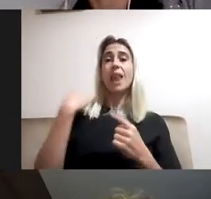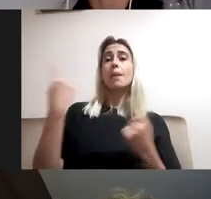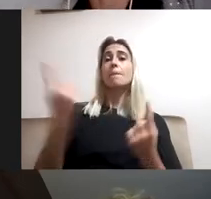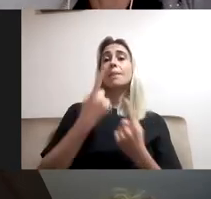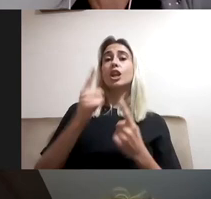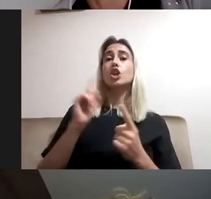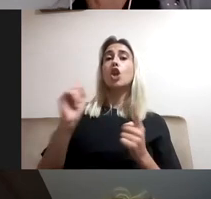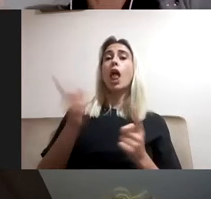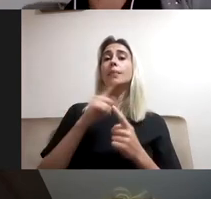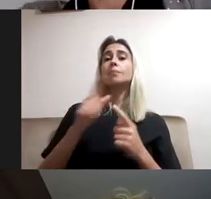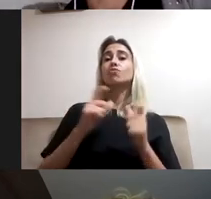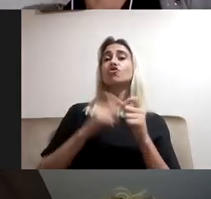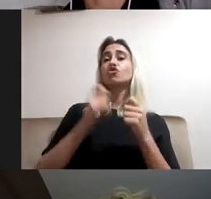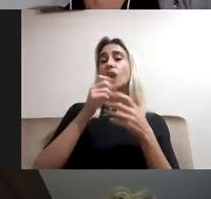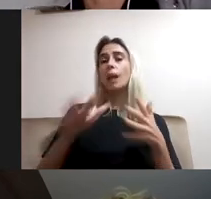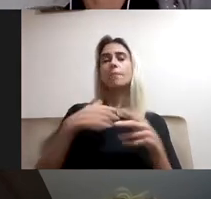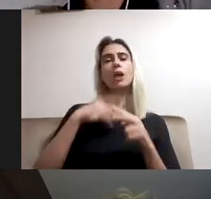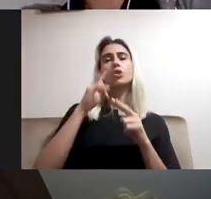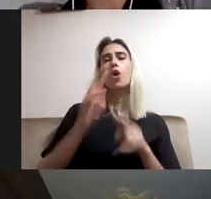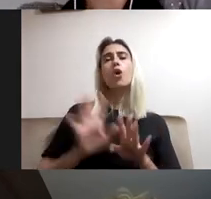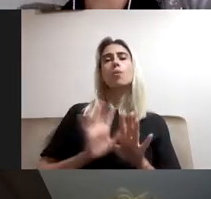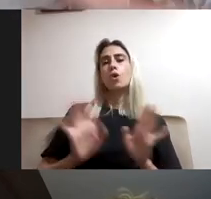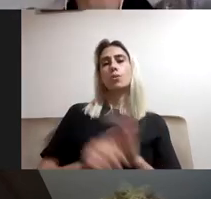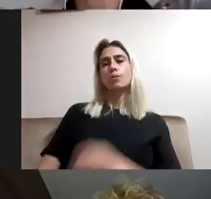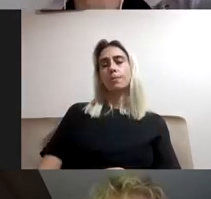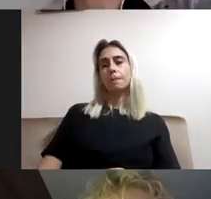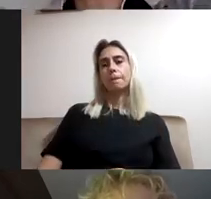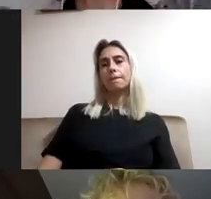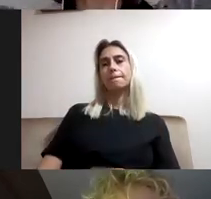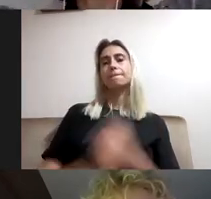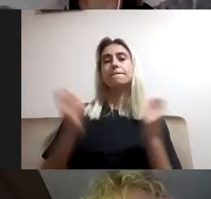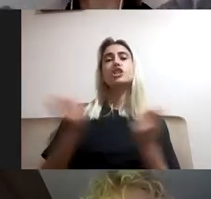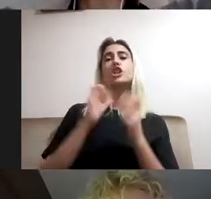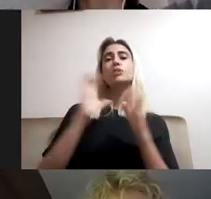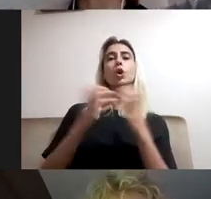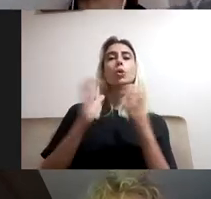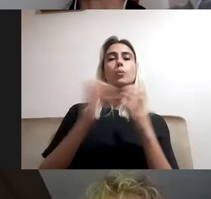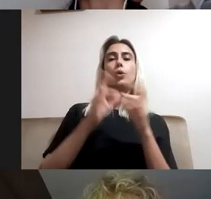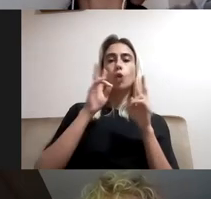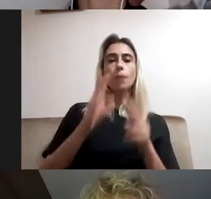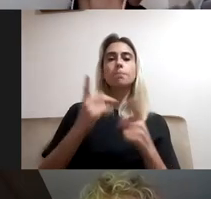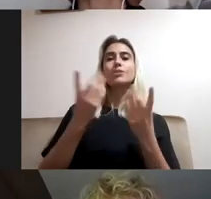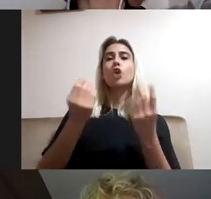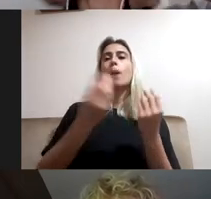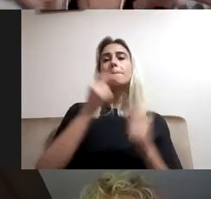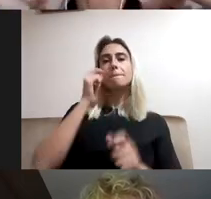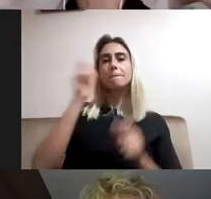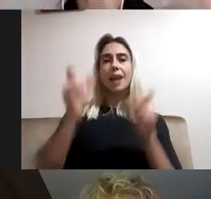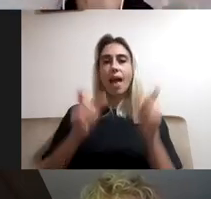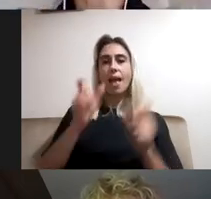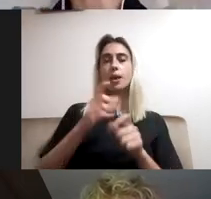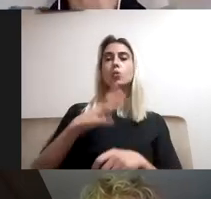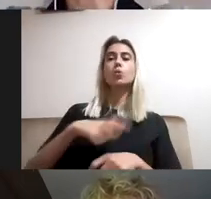yönetim şekli ben öngörmüyorum açıkçası. Ki bunu çalışma gruplarında da gördüm. Birçok birey, birçok kurum